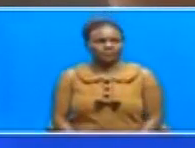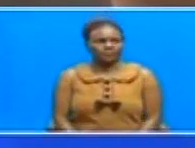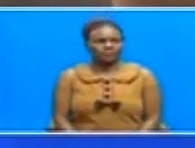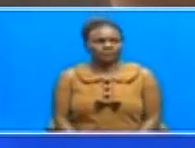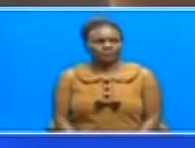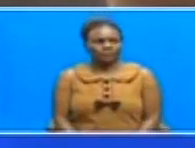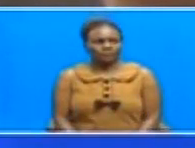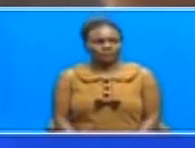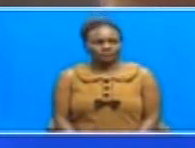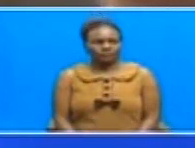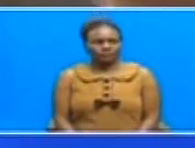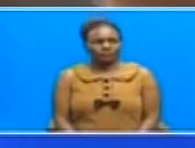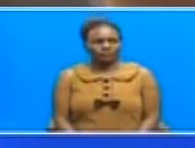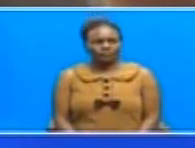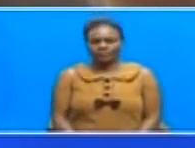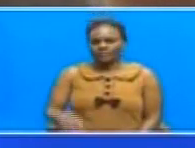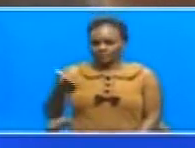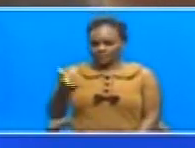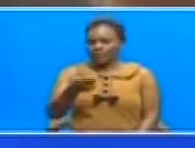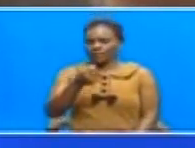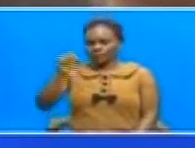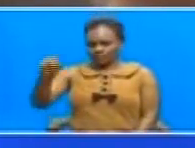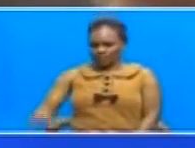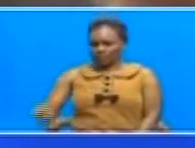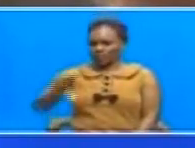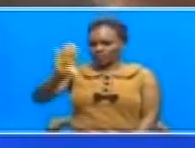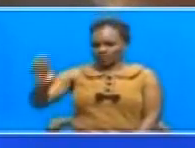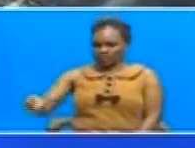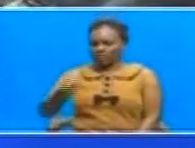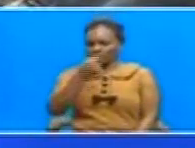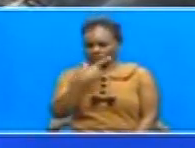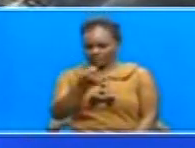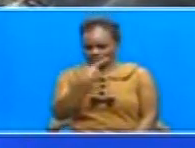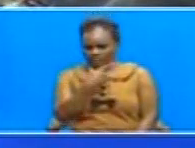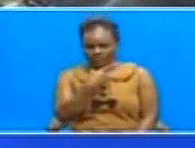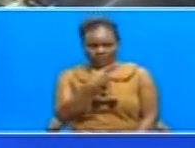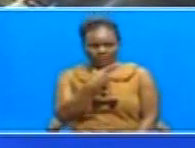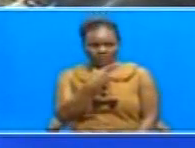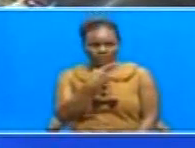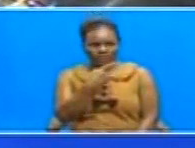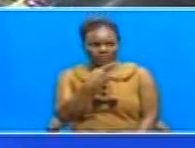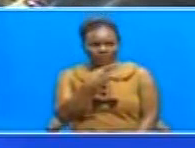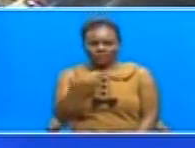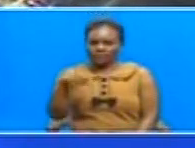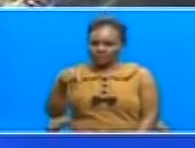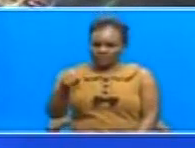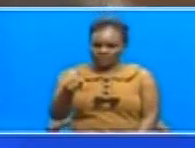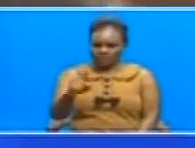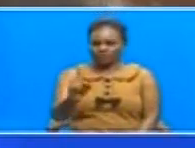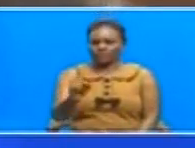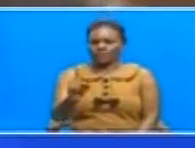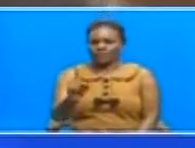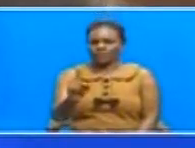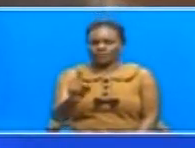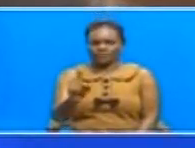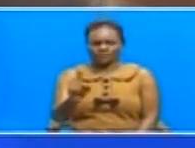He said when he was in South Africa as a mission, he did to the